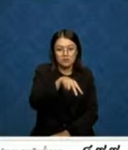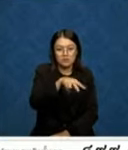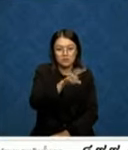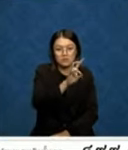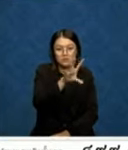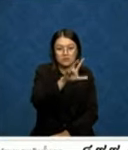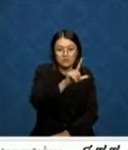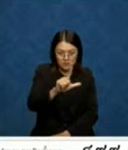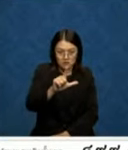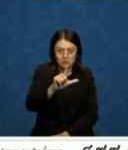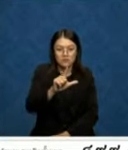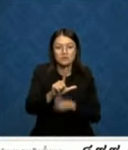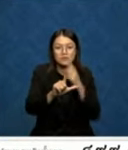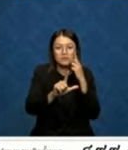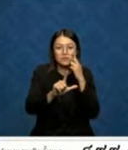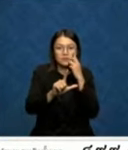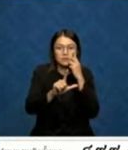152,700 ล้านบาท